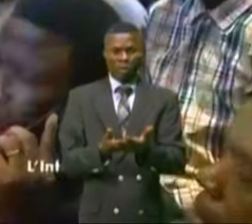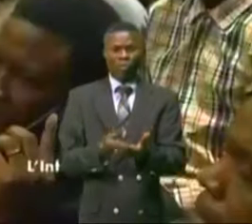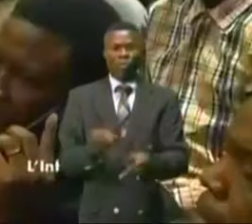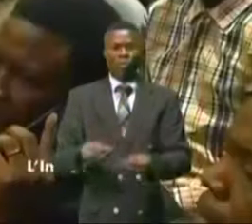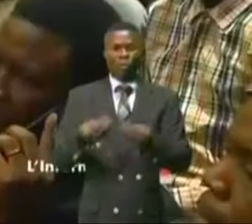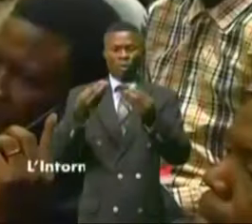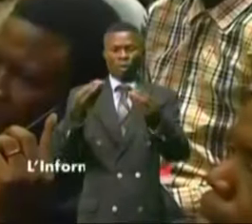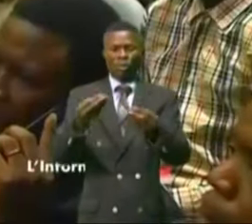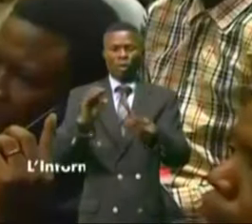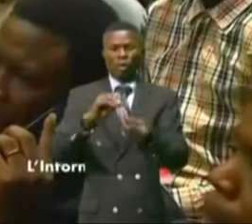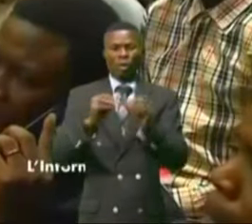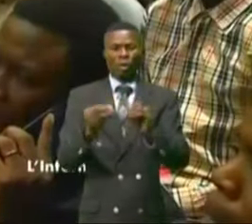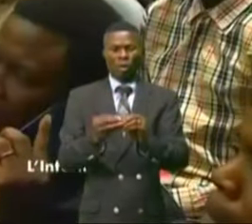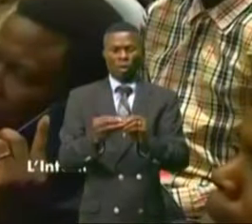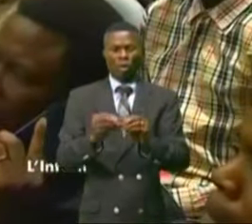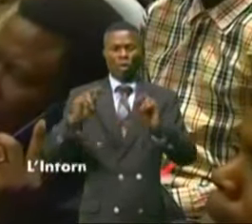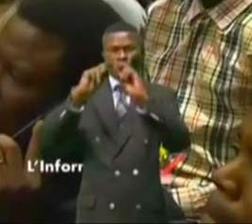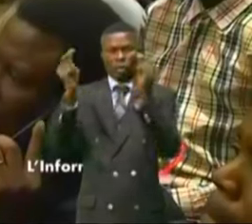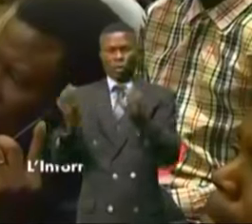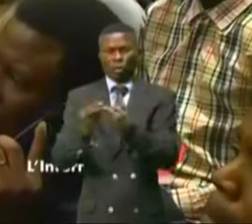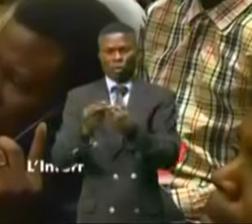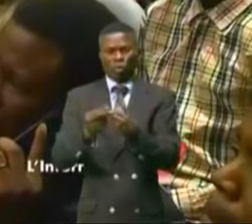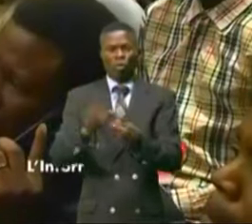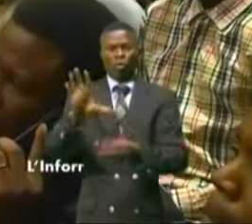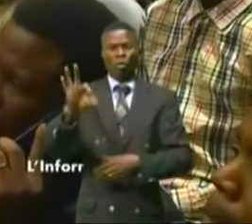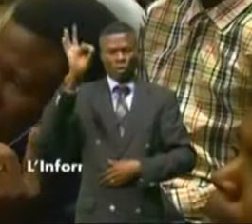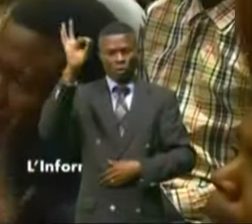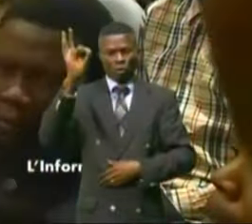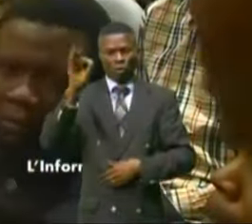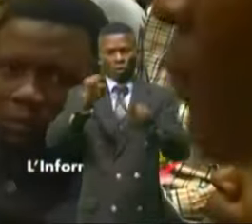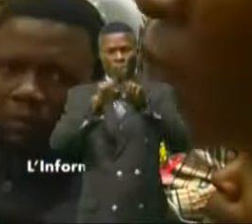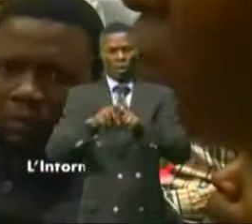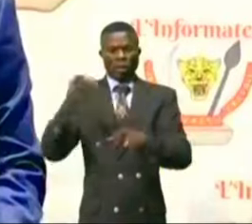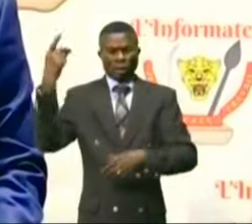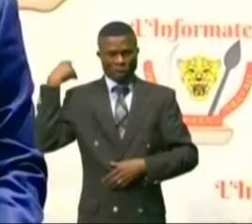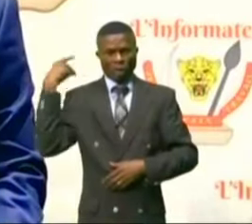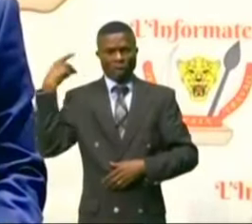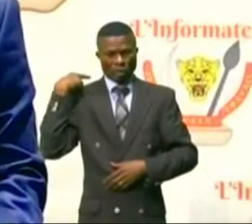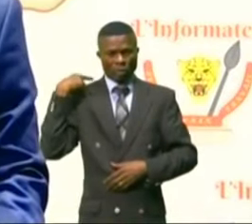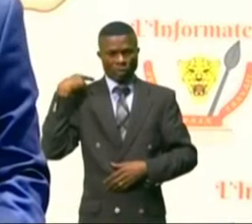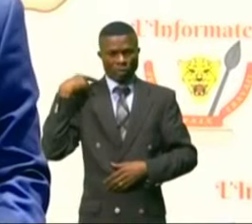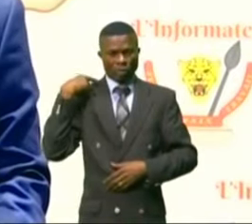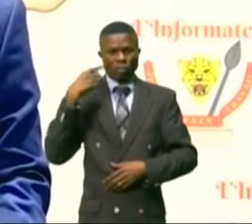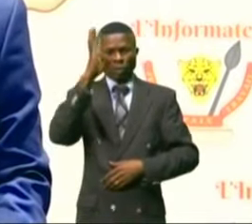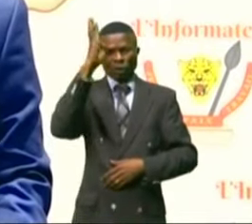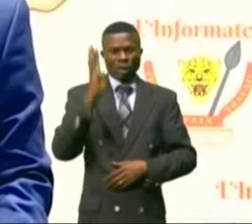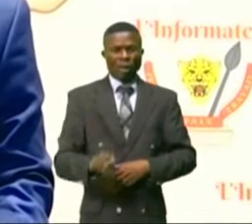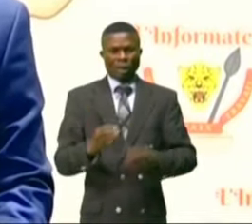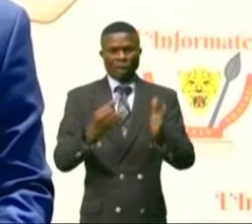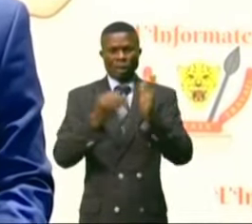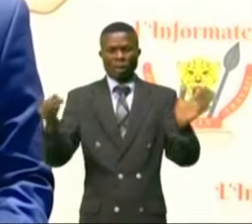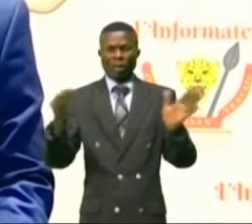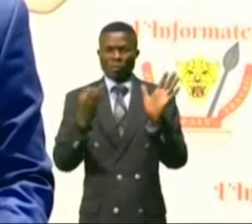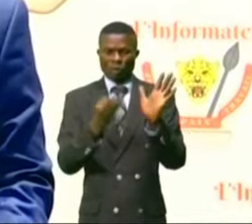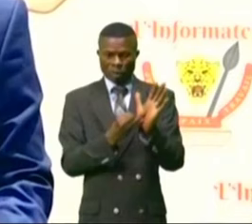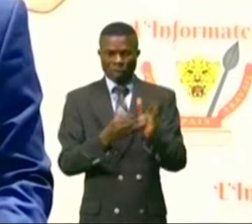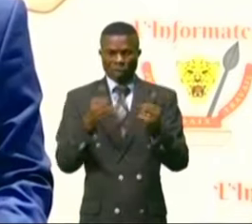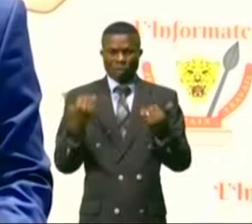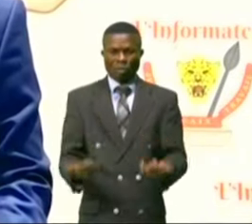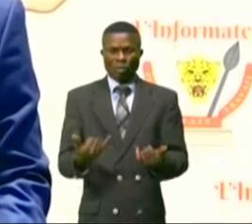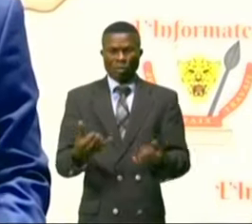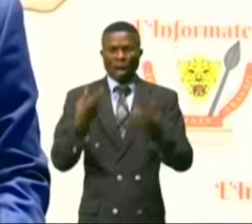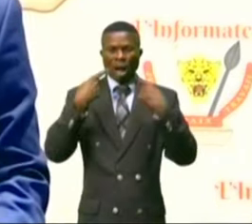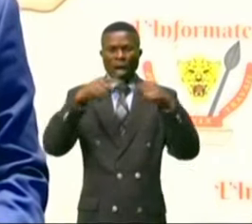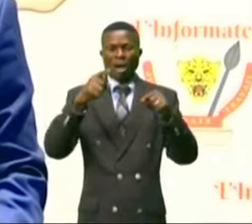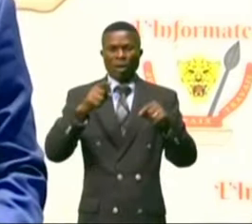dégagé le nombre de partis et regroupements ainsi que les élus qui, sur les 477 actuellement